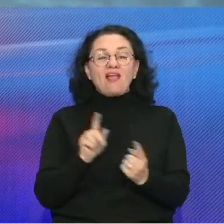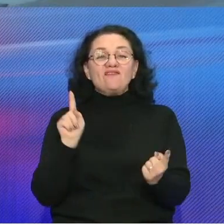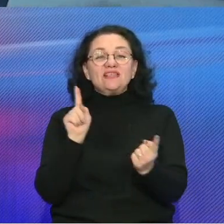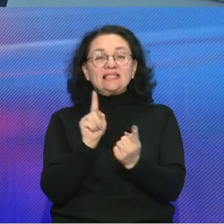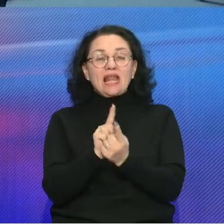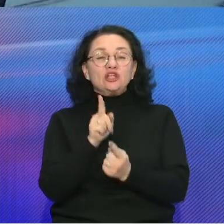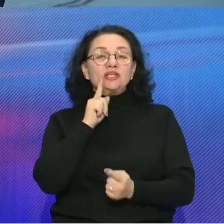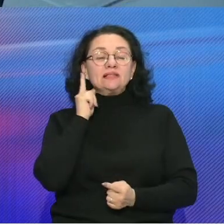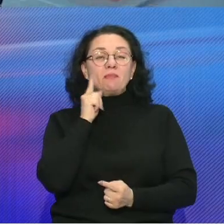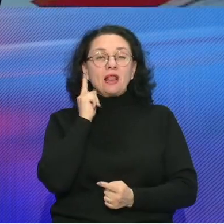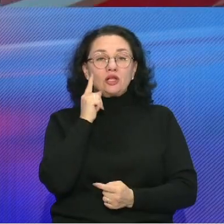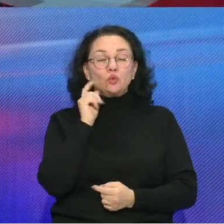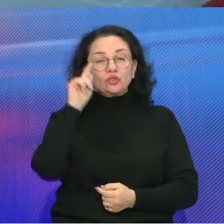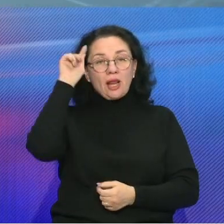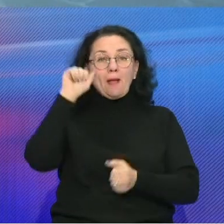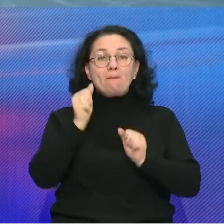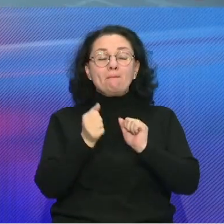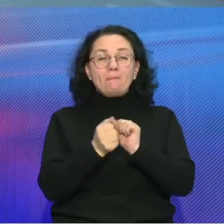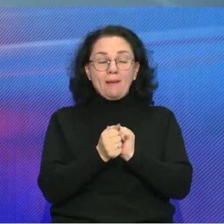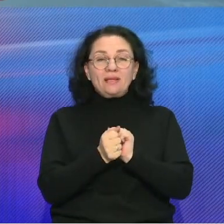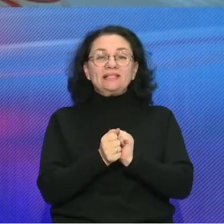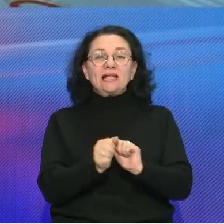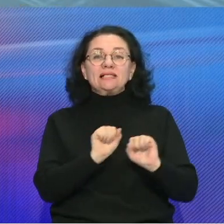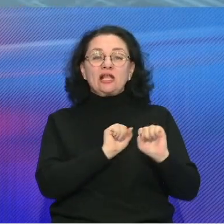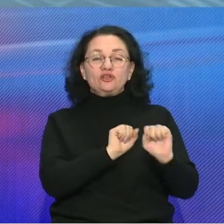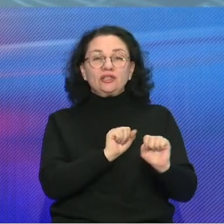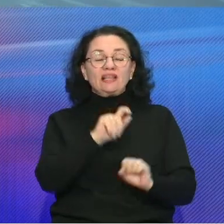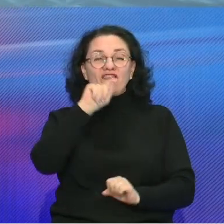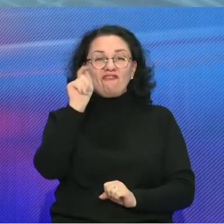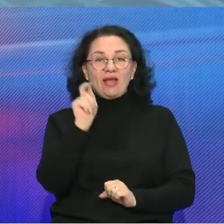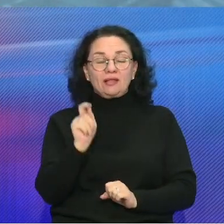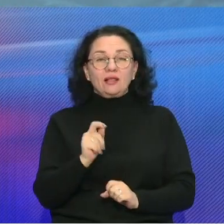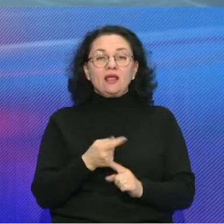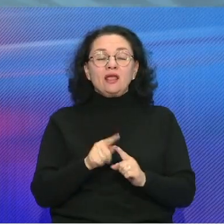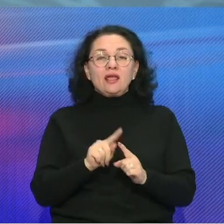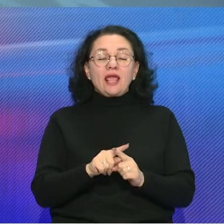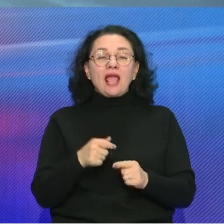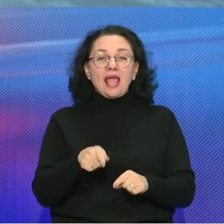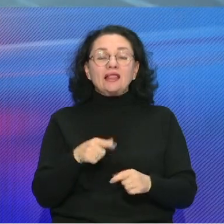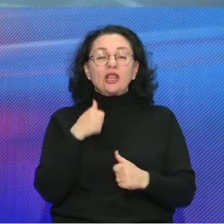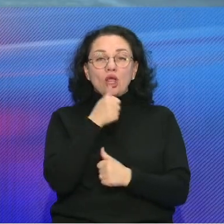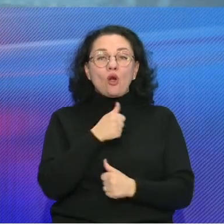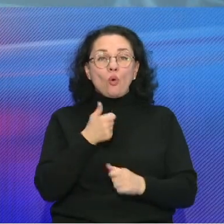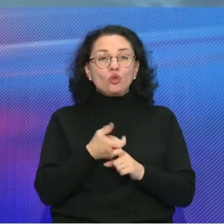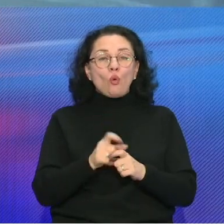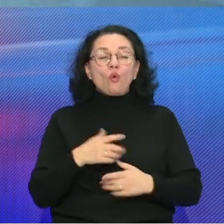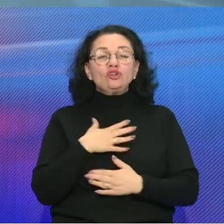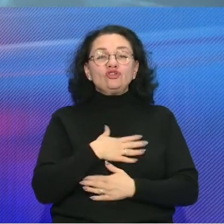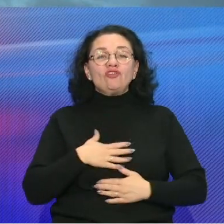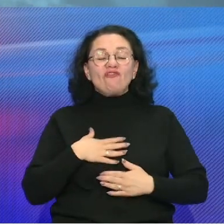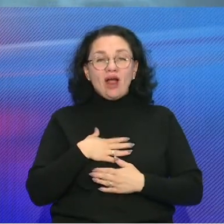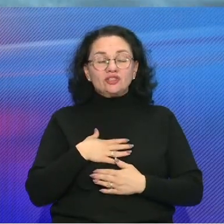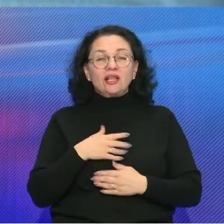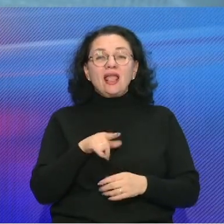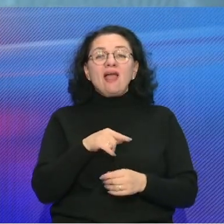проектов по увековечиванию памяти оборонцев, айчыны и ахвяр войны. Бегучий год особливо важен для всей Украины и организации у тым